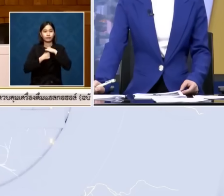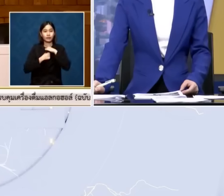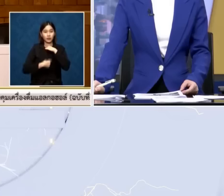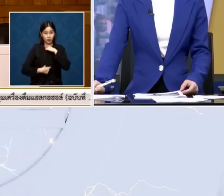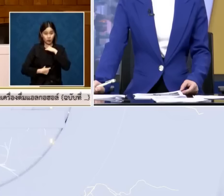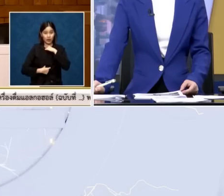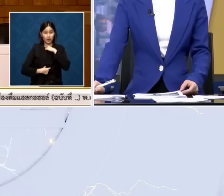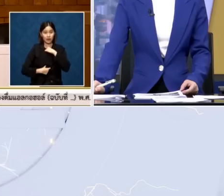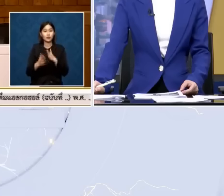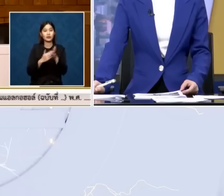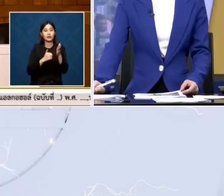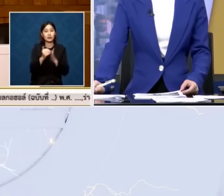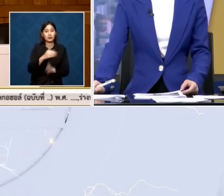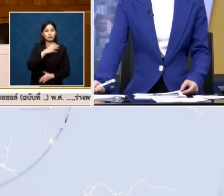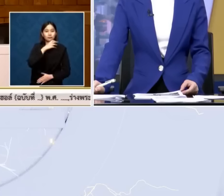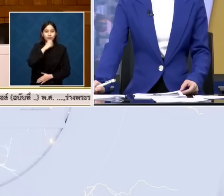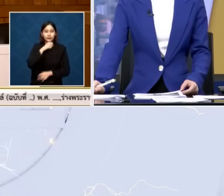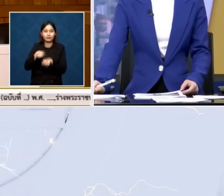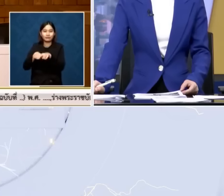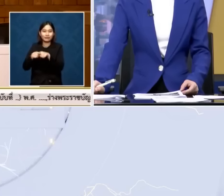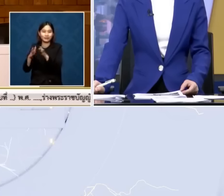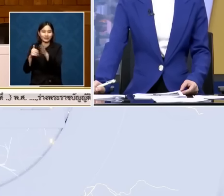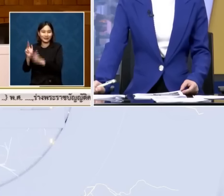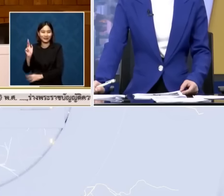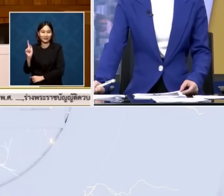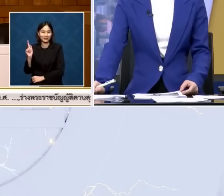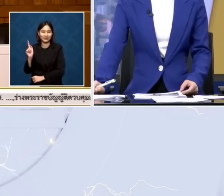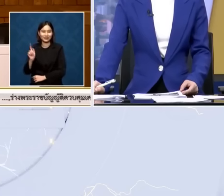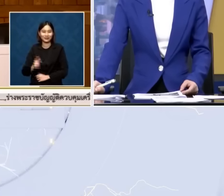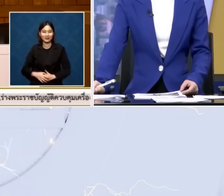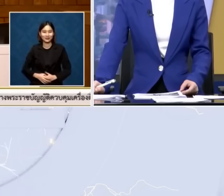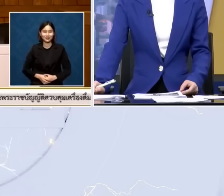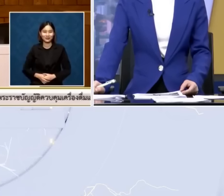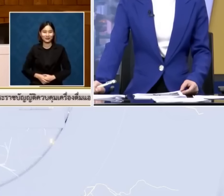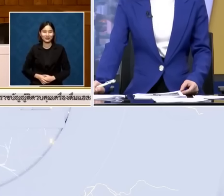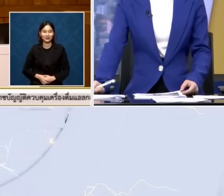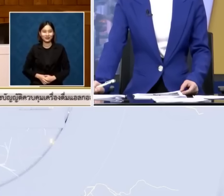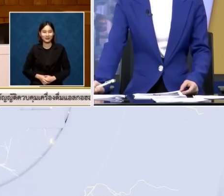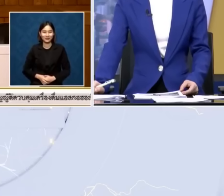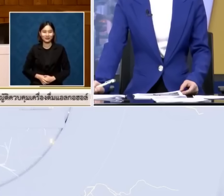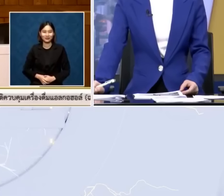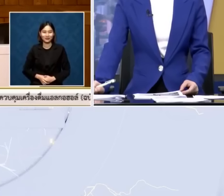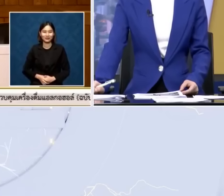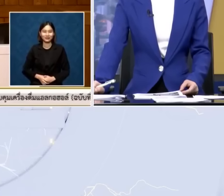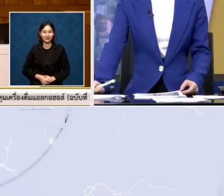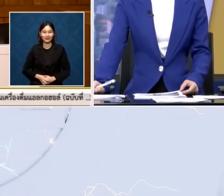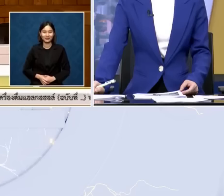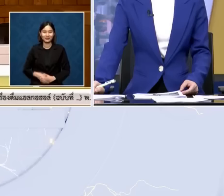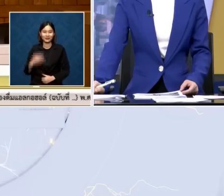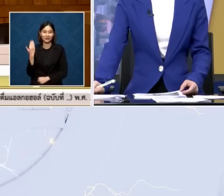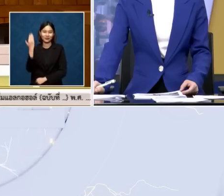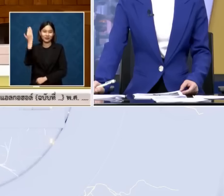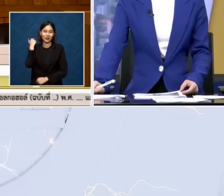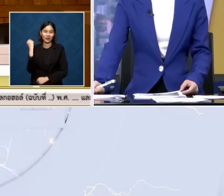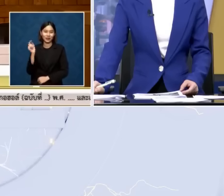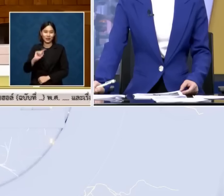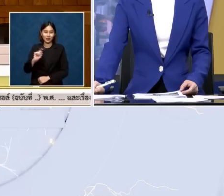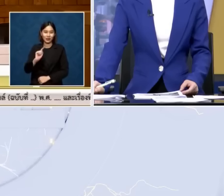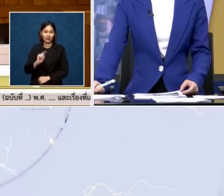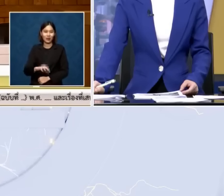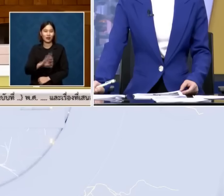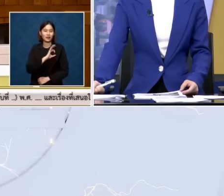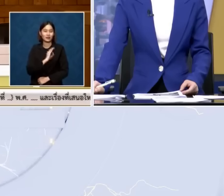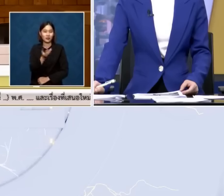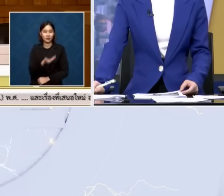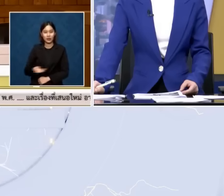นี้คือตั้งแต่สมัยปี 55สมัยรัฐบาลคุณยิ่งลักษณ์ชินวัตรเพราะฉะนั้นการมาของนายกเศรษฐาเมื่อวาน